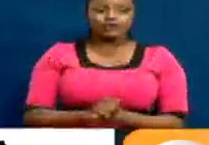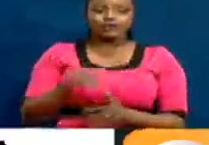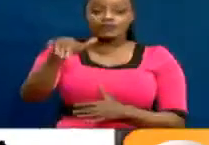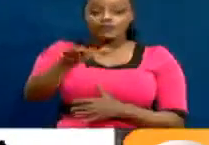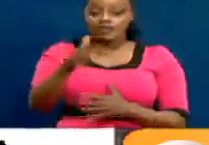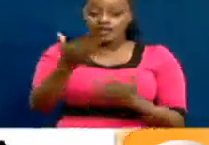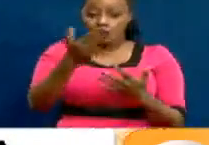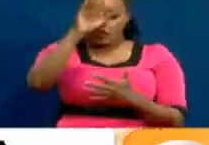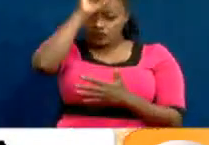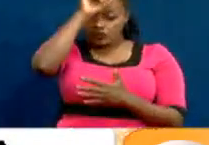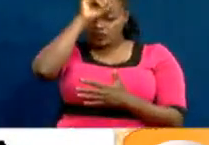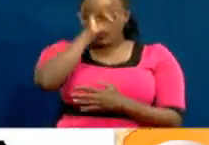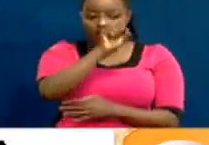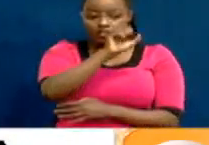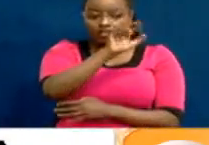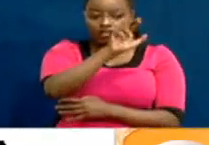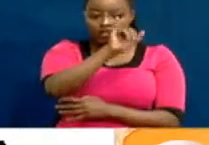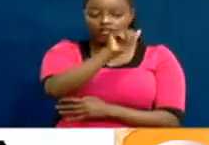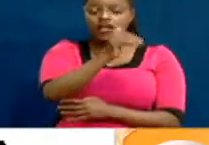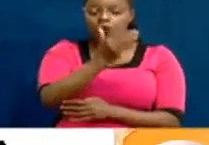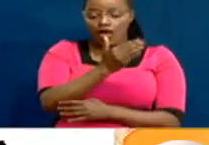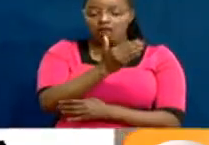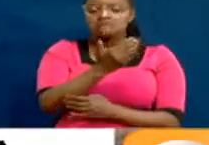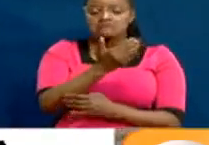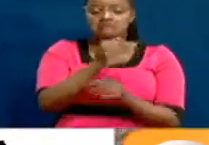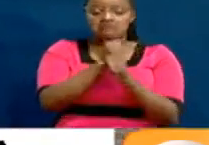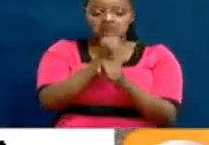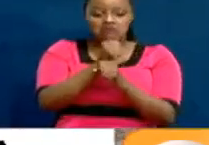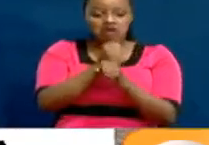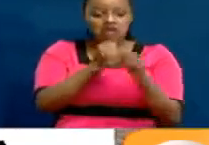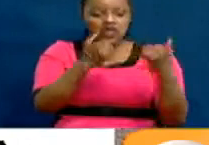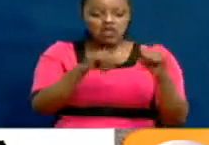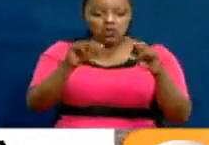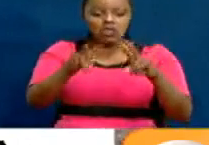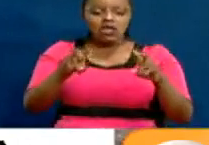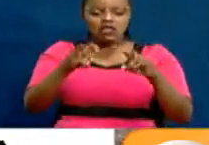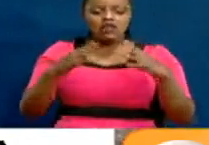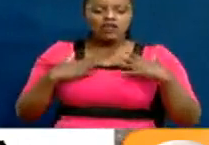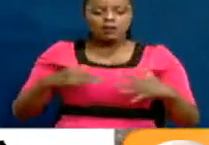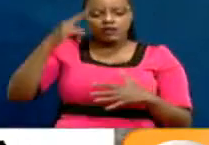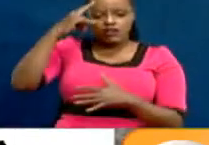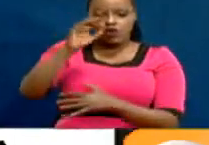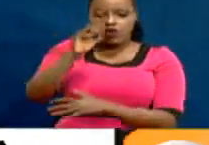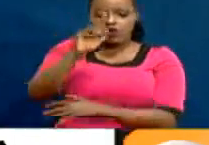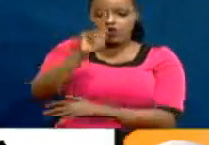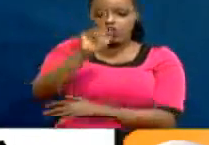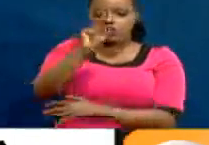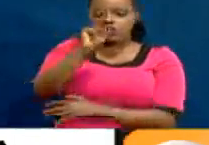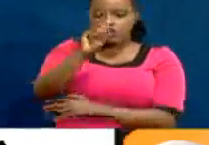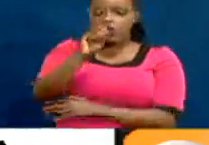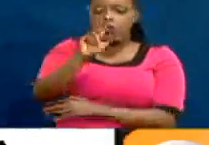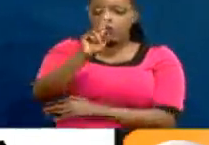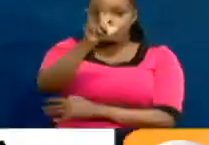Katika kijiji cha Siria eneo la Gotkabongo, shughuli ya kutoa mwili wa Alfayo Otieno, mmoja wa watu